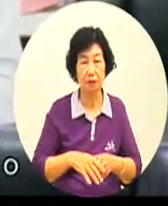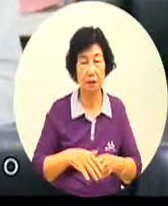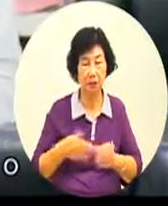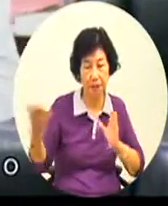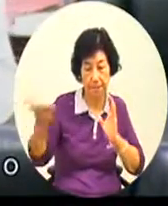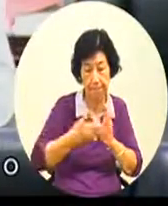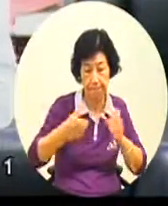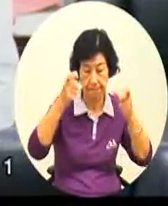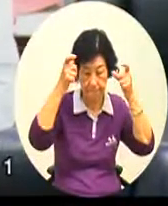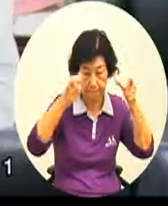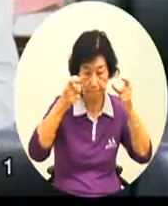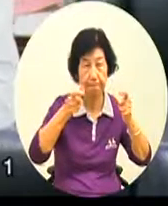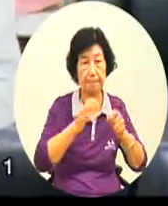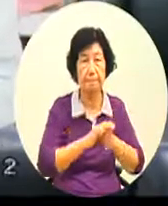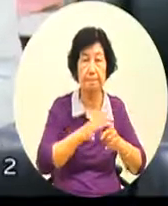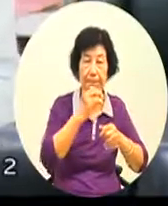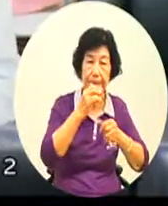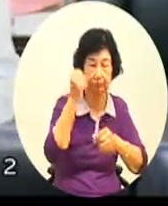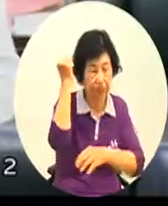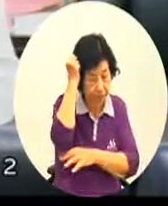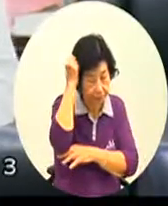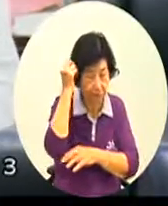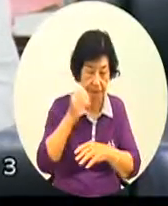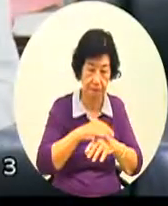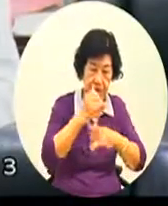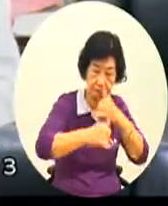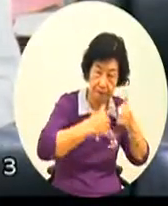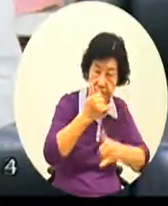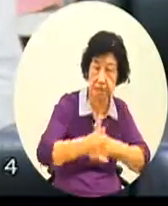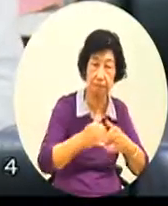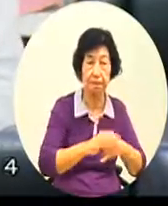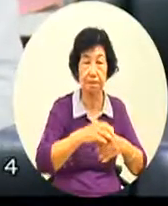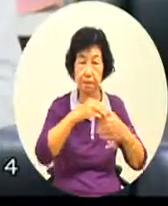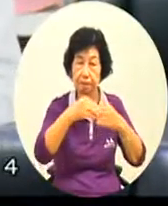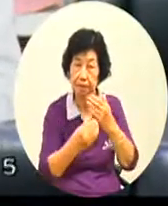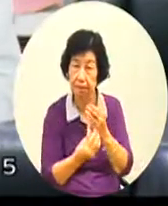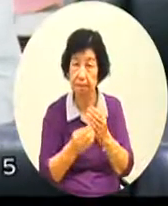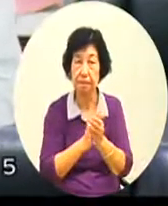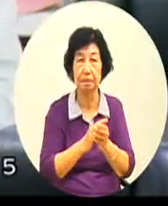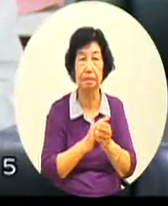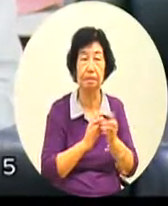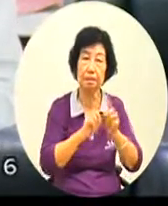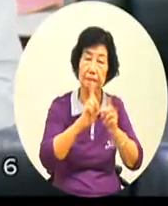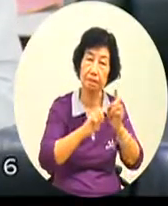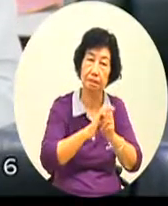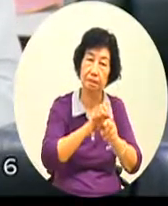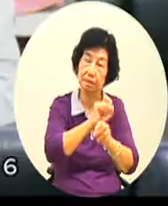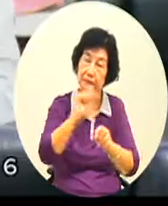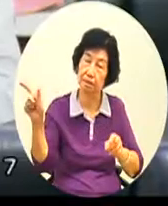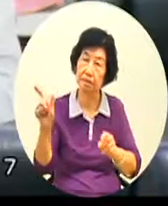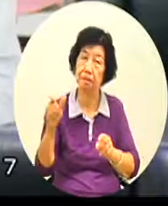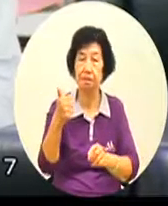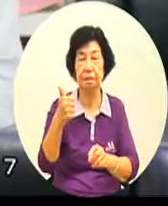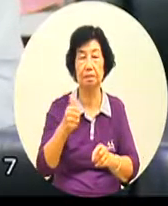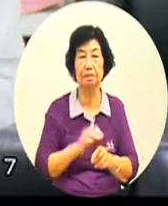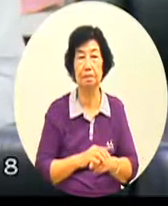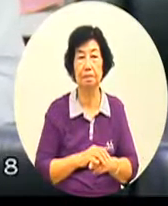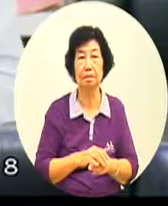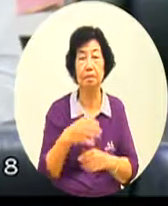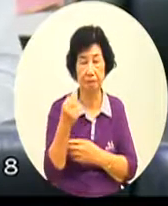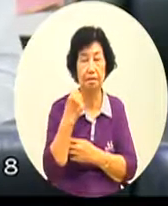相对的条件是什么？有没有比别人还好？这是我们再去研究的一个重点。 我们努力的，这是我们努力的方向。 所